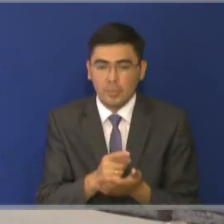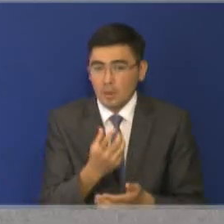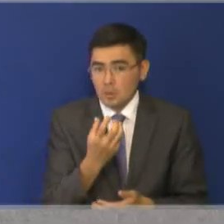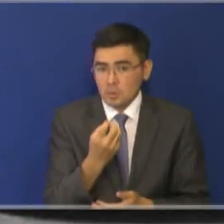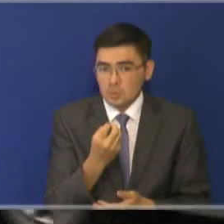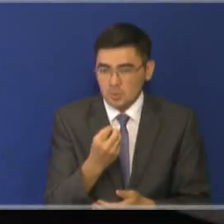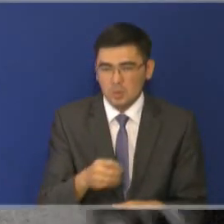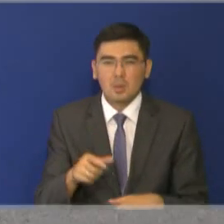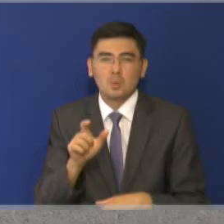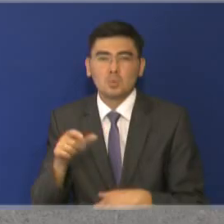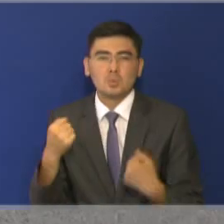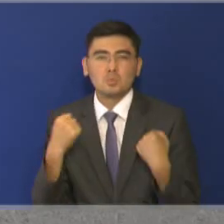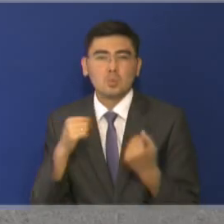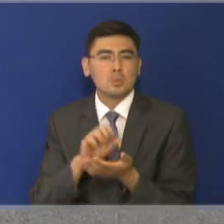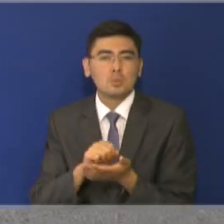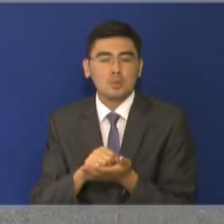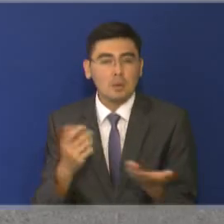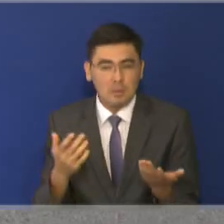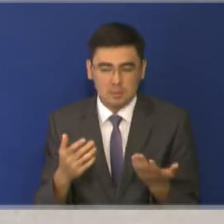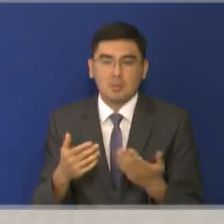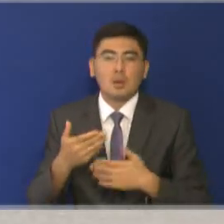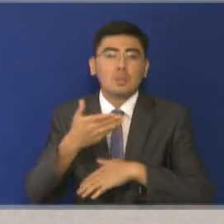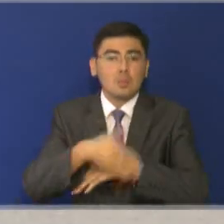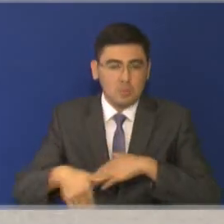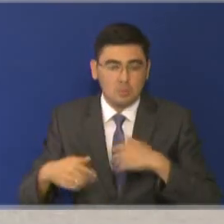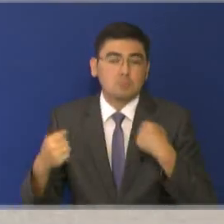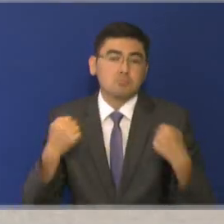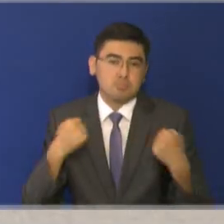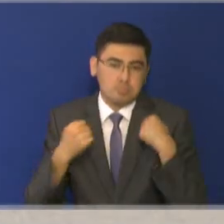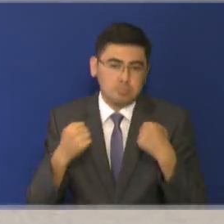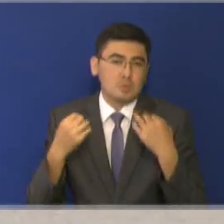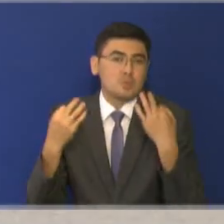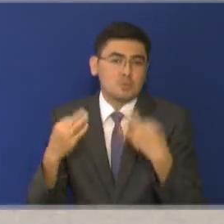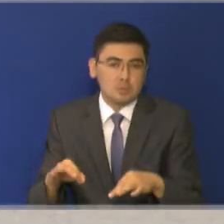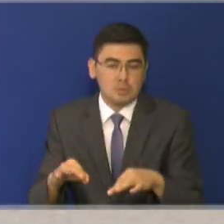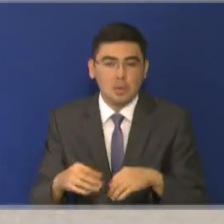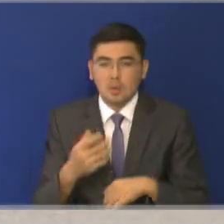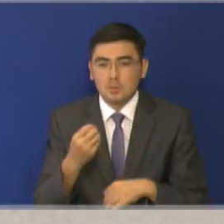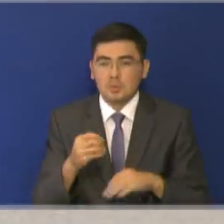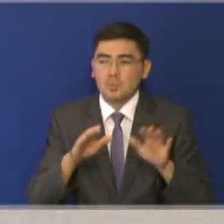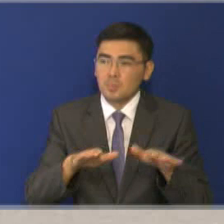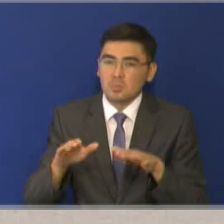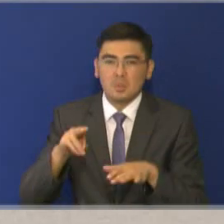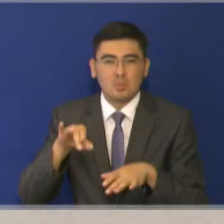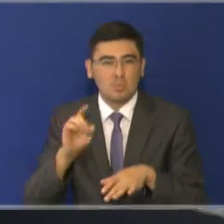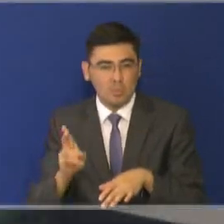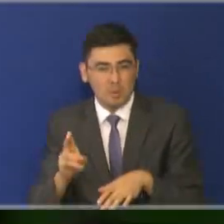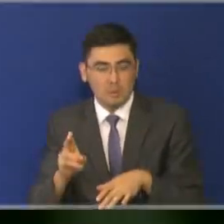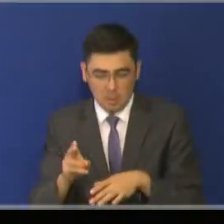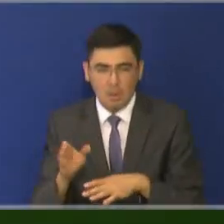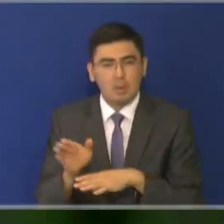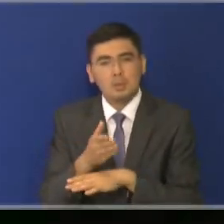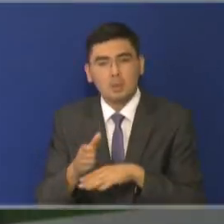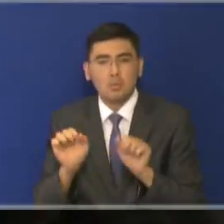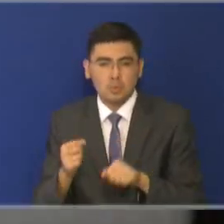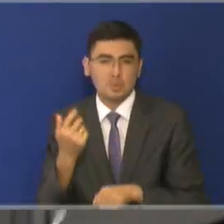және топтық жаттығулар жасау. Сонымен қатар көшелерде, саябақтар мен саяжайларда 3 адамнан артық емес топпен серуендеуге рұқсат